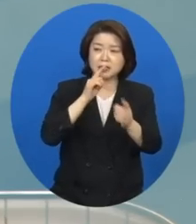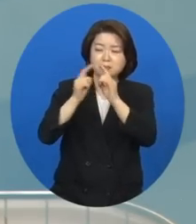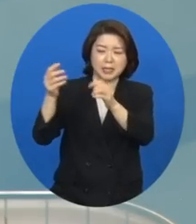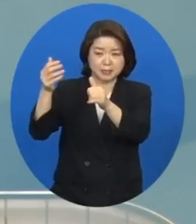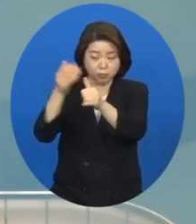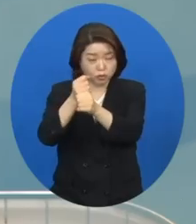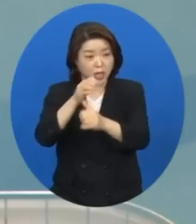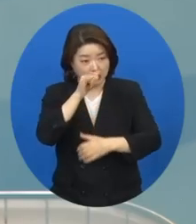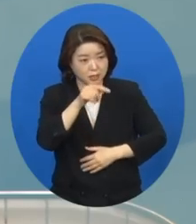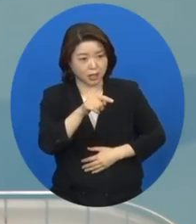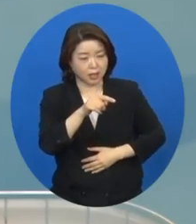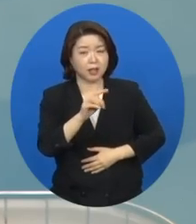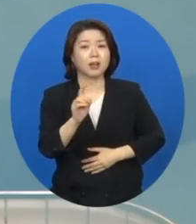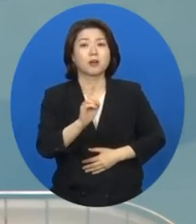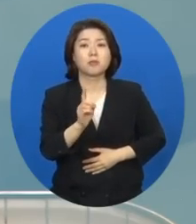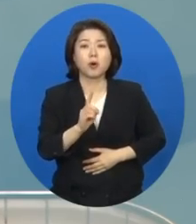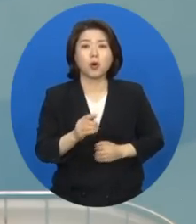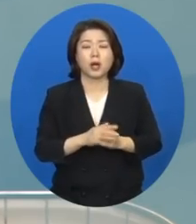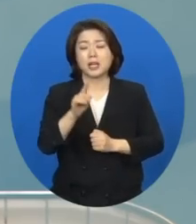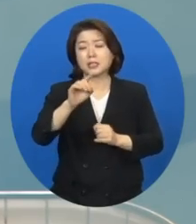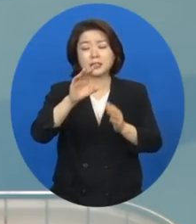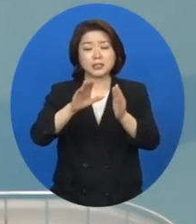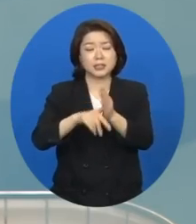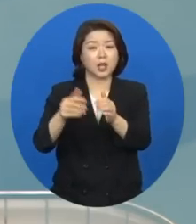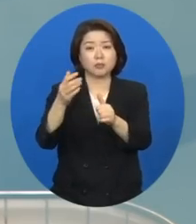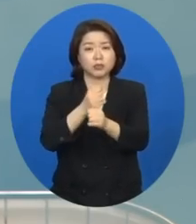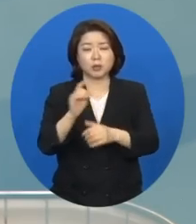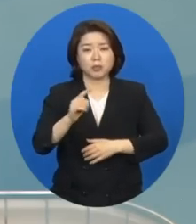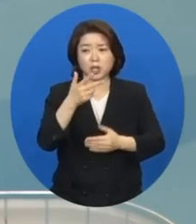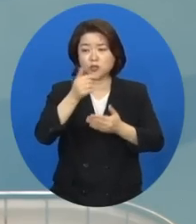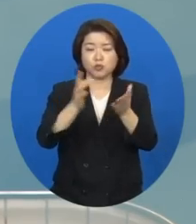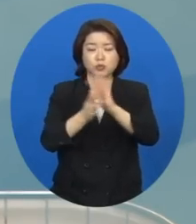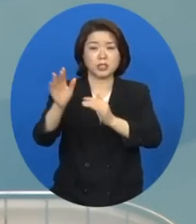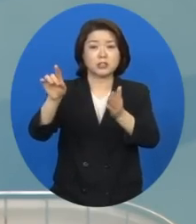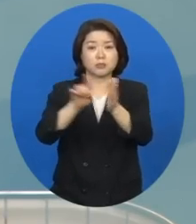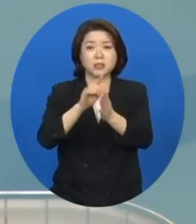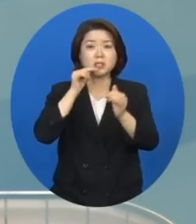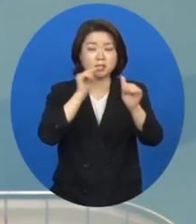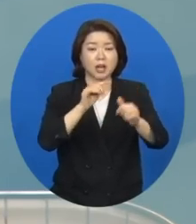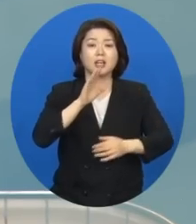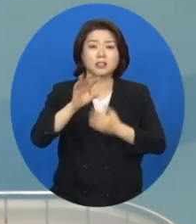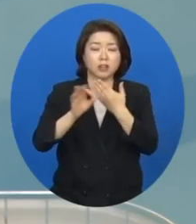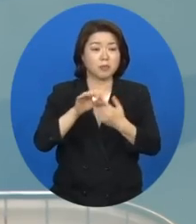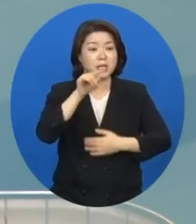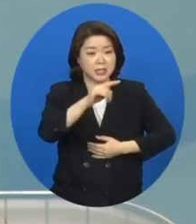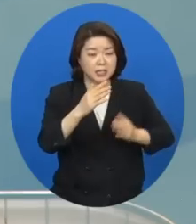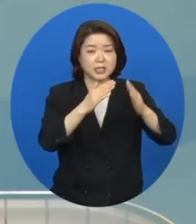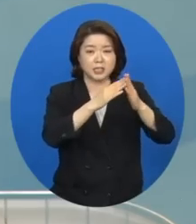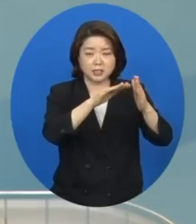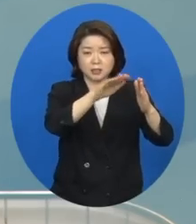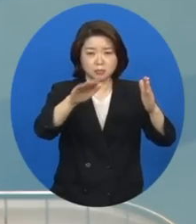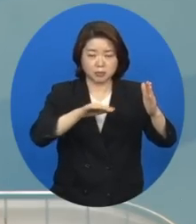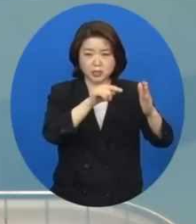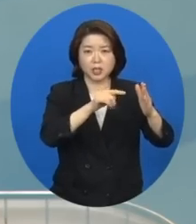붙잡았잖아. 그때 붙잡은 말씀이 주 예수를 믿으라. 그리하면 너와 내 집이 구원을 받으리라.